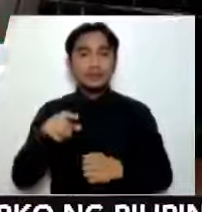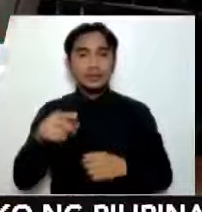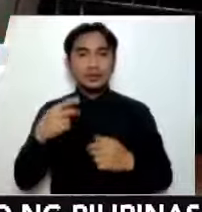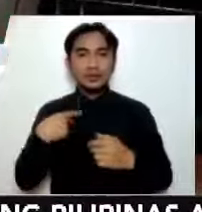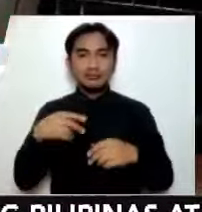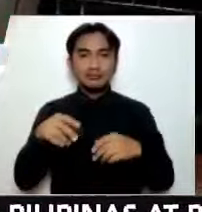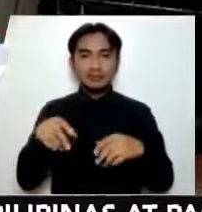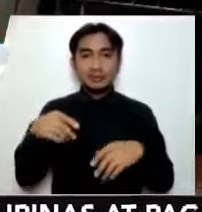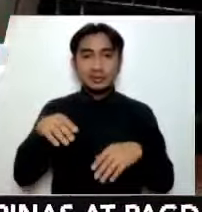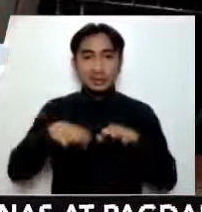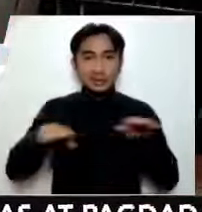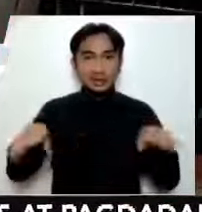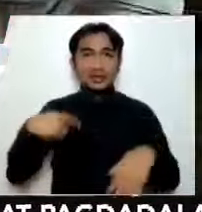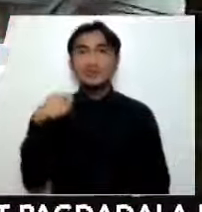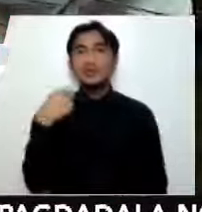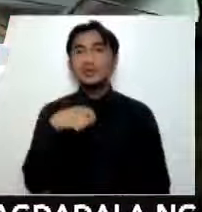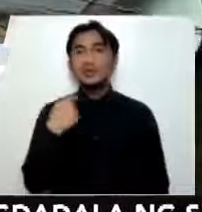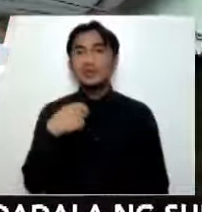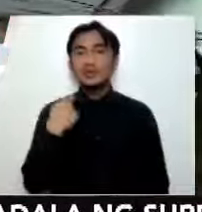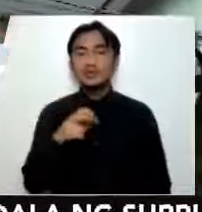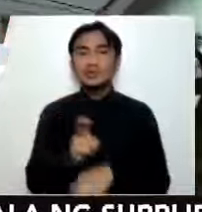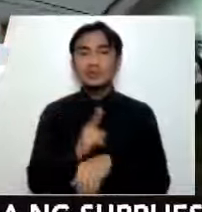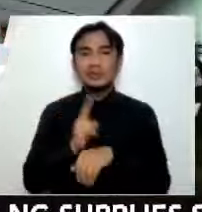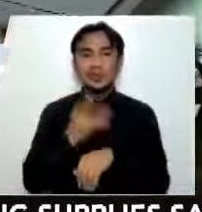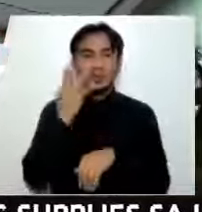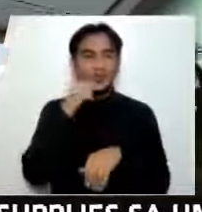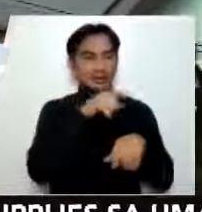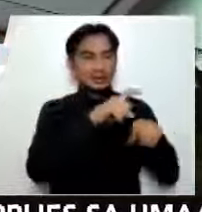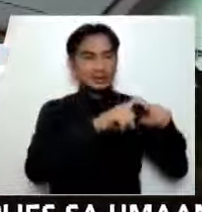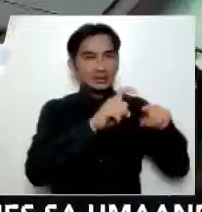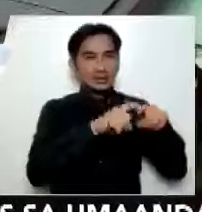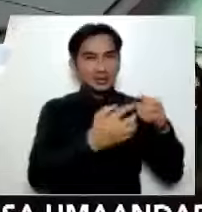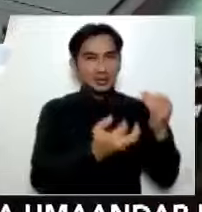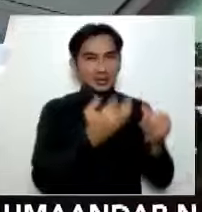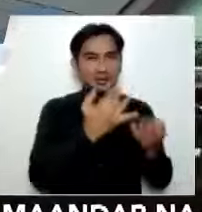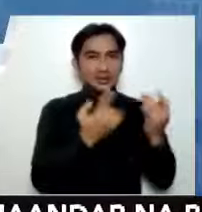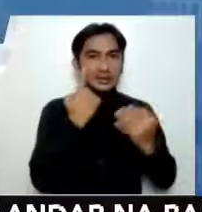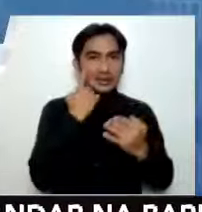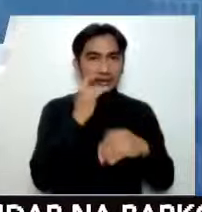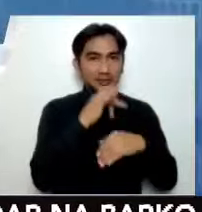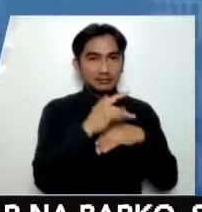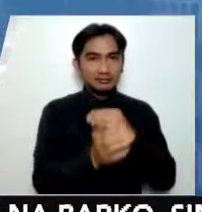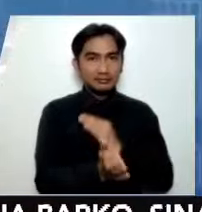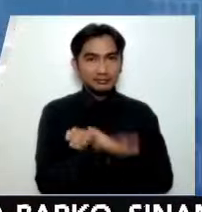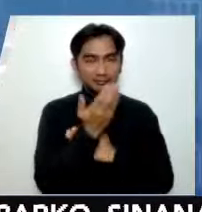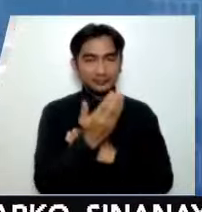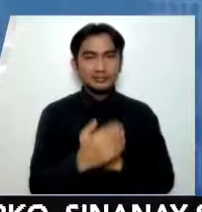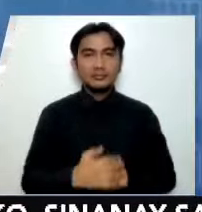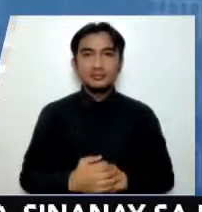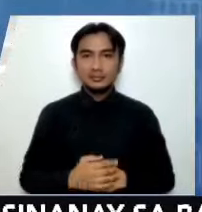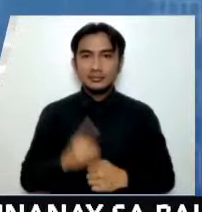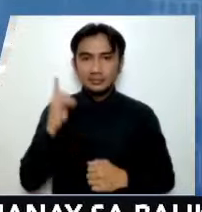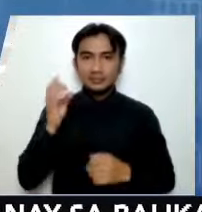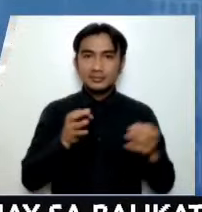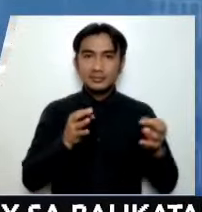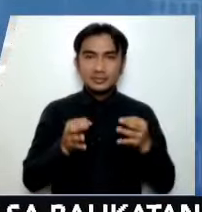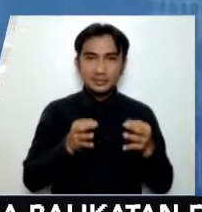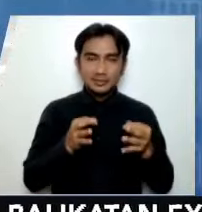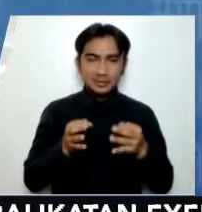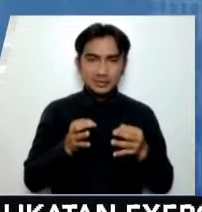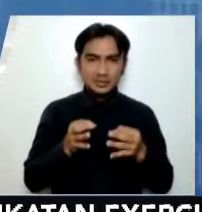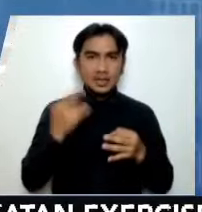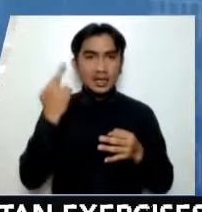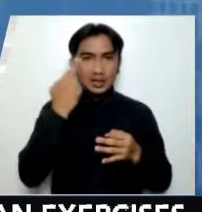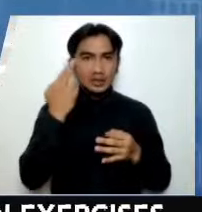kasing kuryente mula ng magliyab ang bahagi ng linya ng kuryente kaninang madaling araw it is really costed by